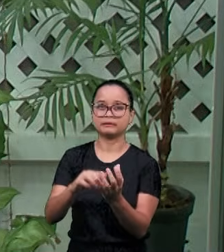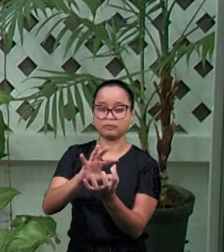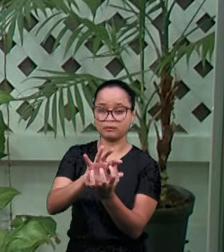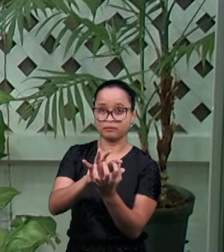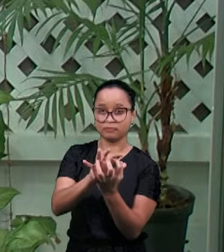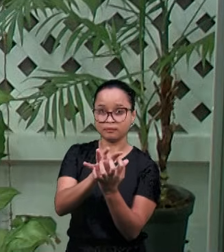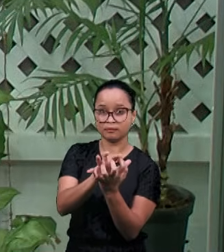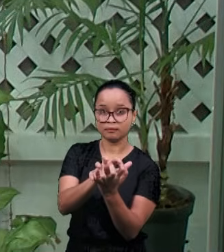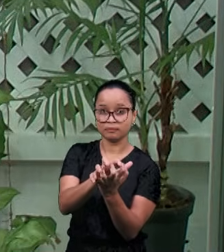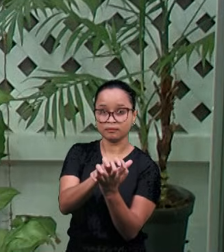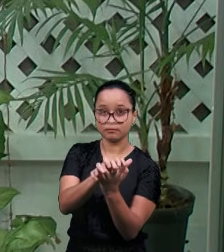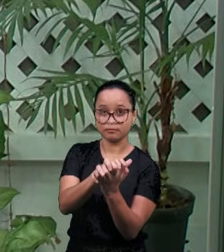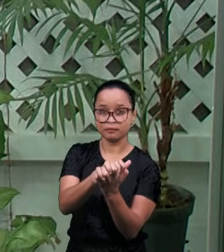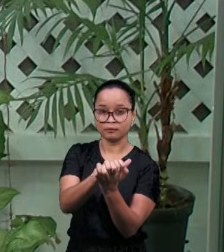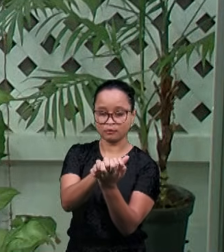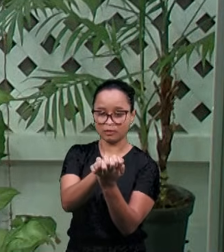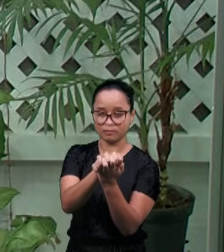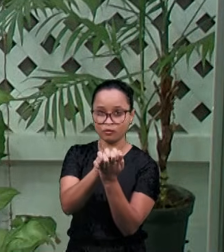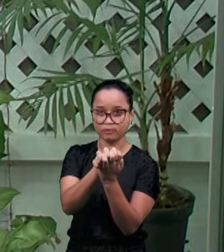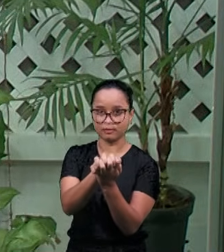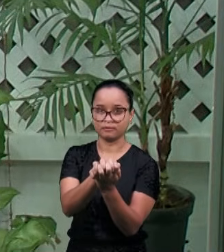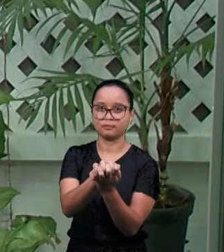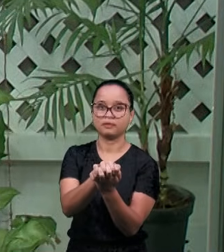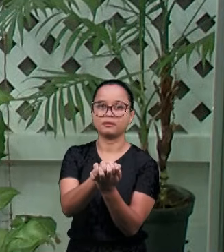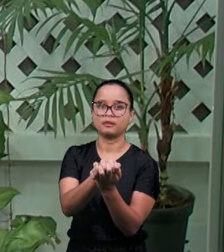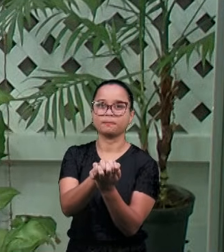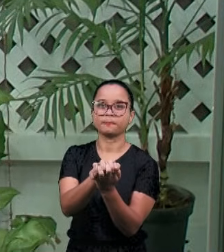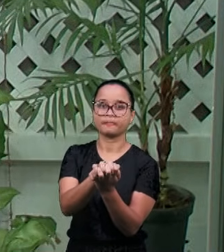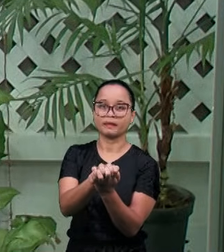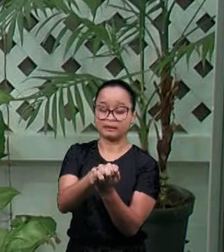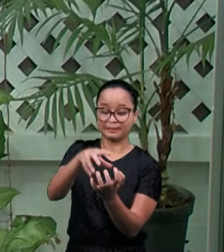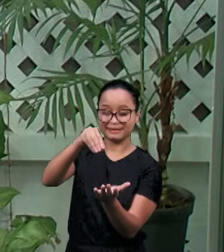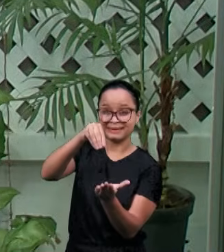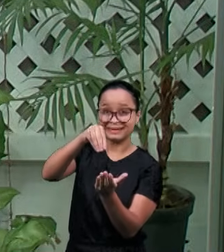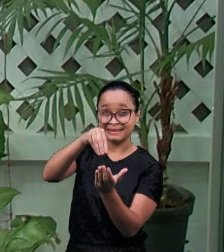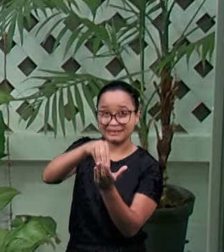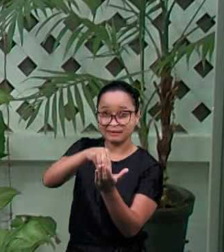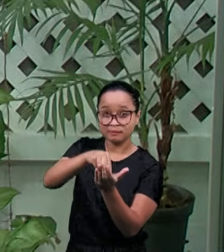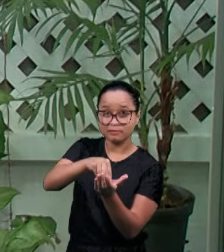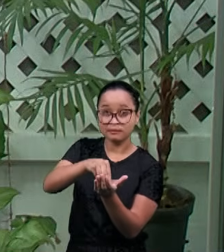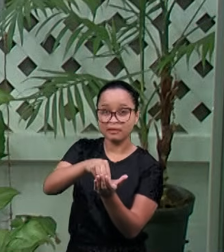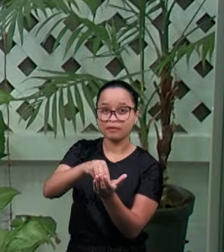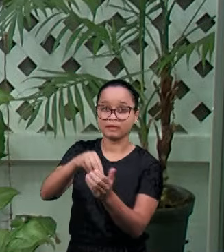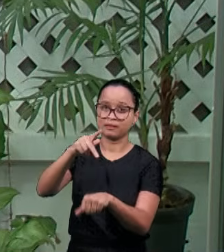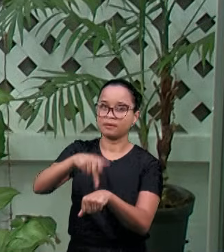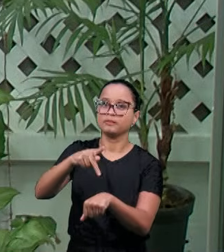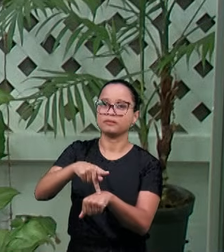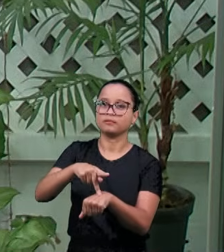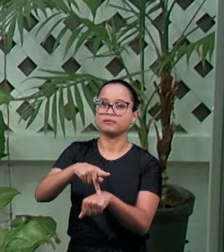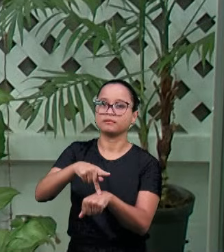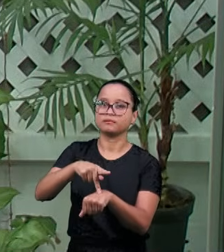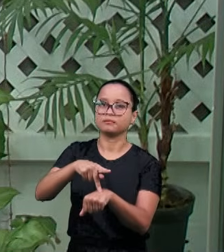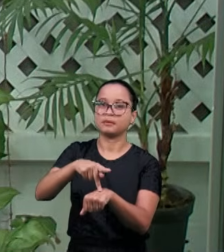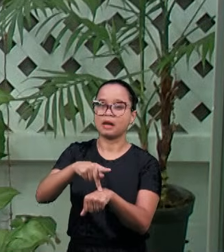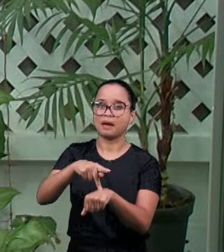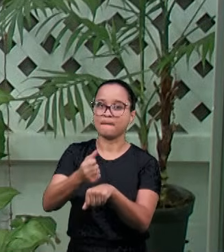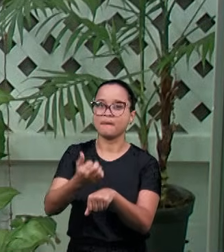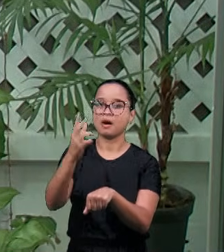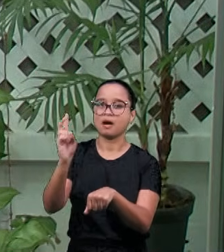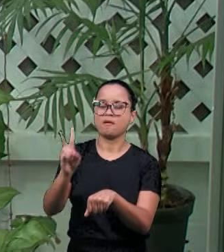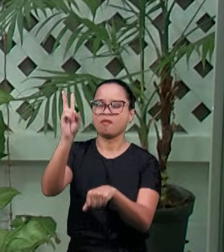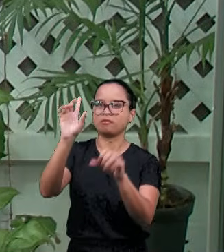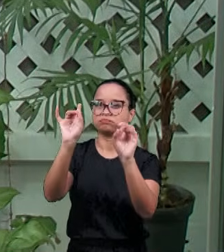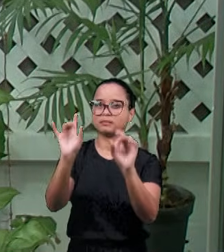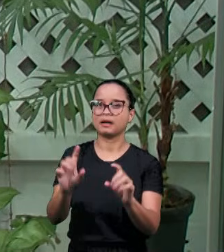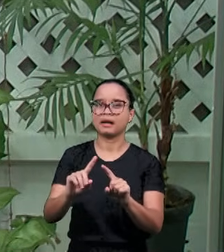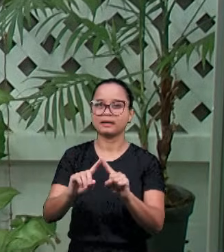Elle entoure l'irritant jusqu'à créer la perle. Et un jour, quelqu'un